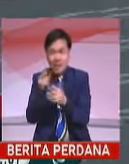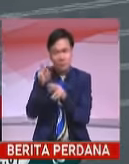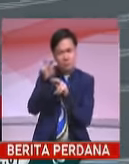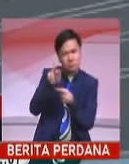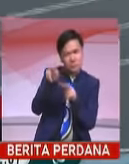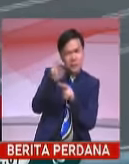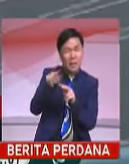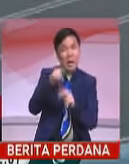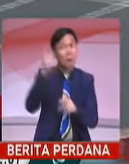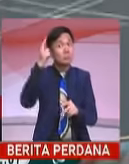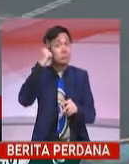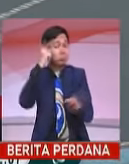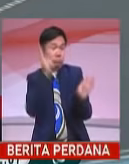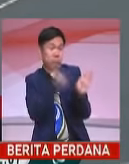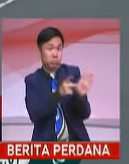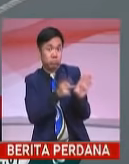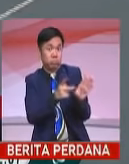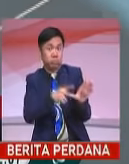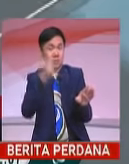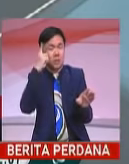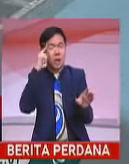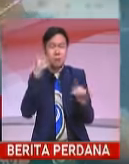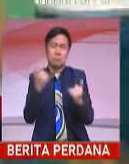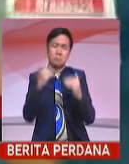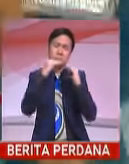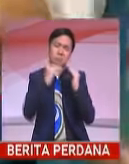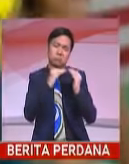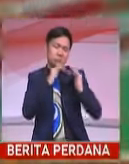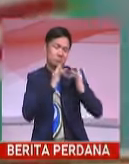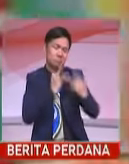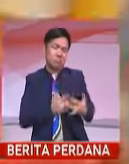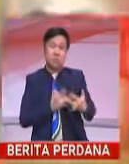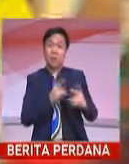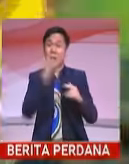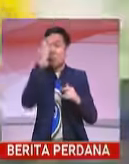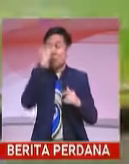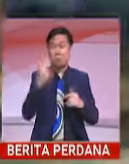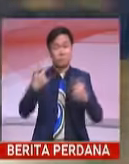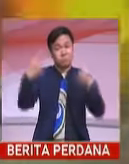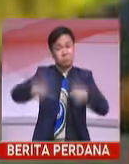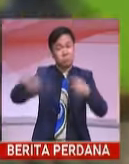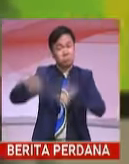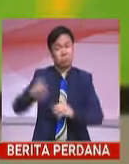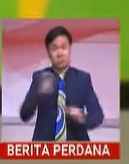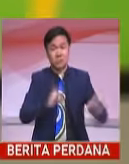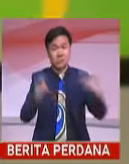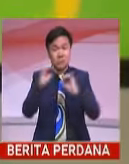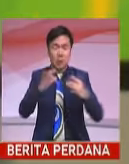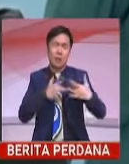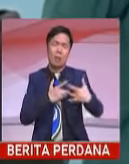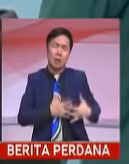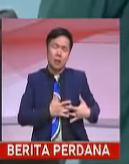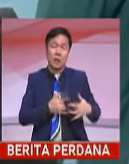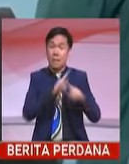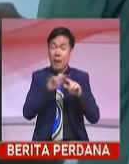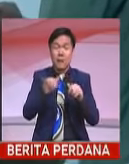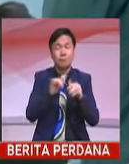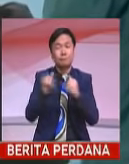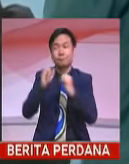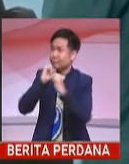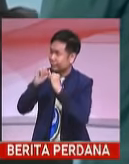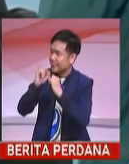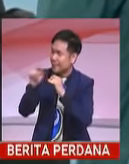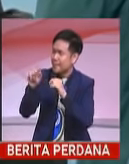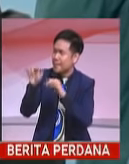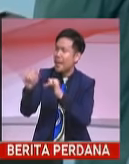meningkatkan semua psikologi atlet yang kian merudum ketika ini akibat ketiadaan sebarang penganjuran kejohanan. Beliau berkata demikian kepada RTM di